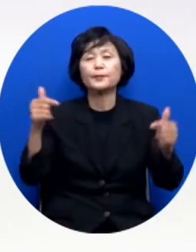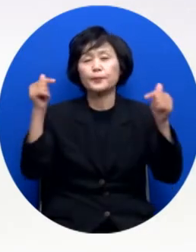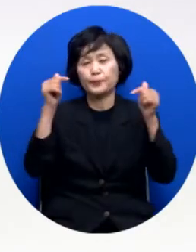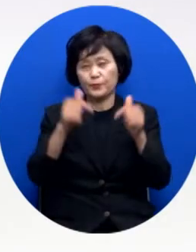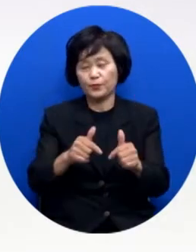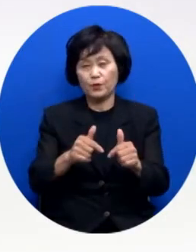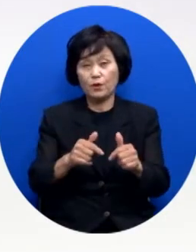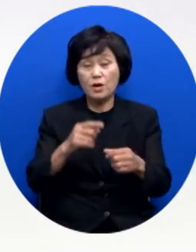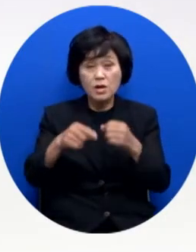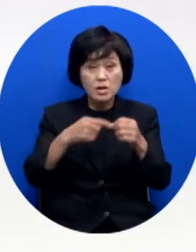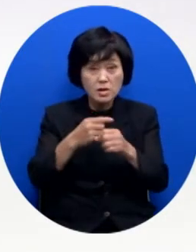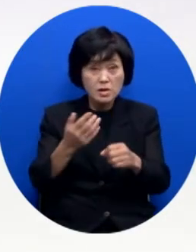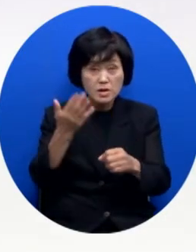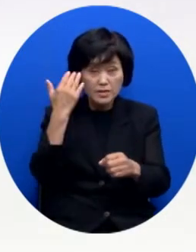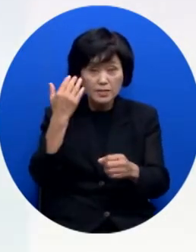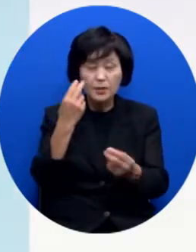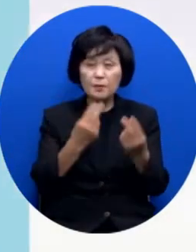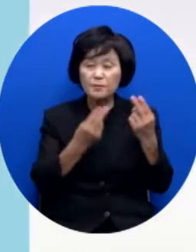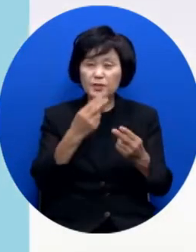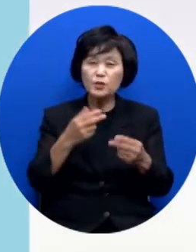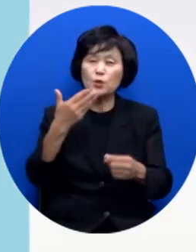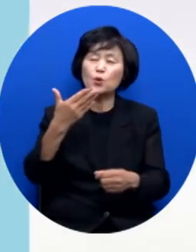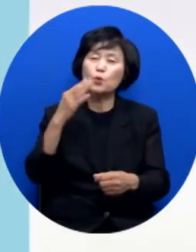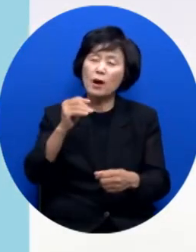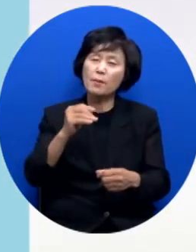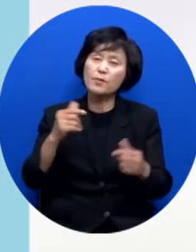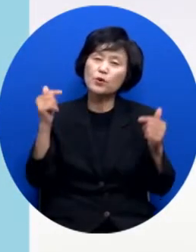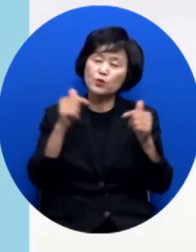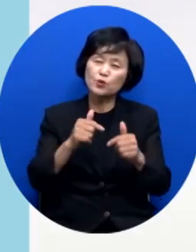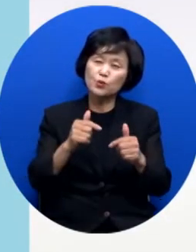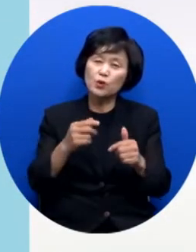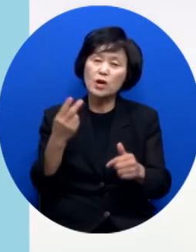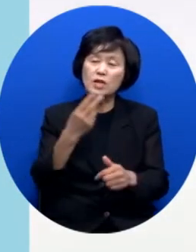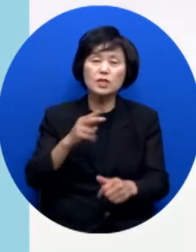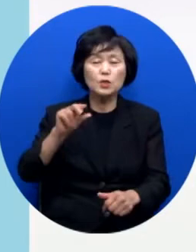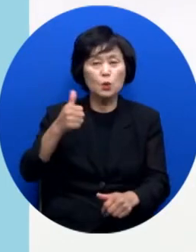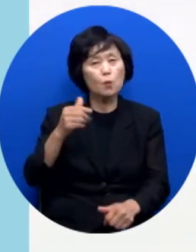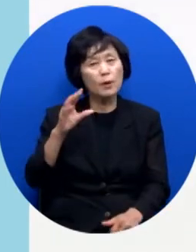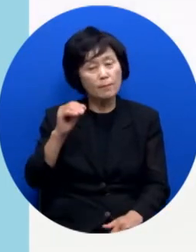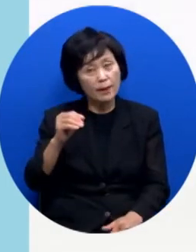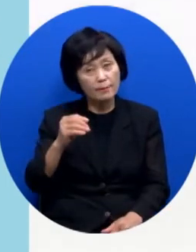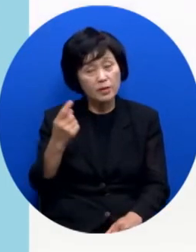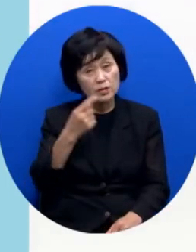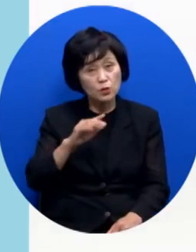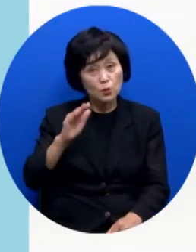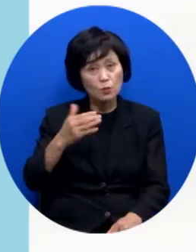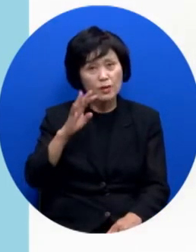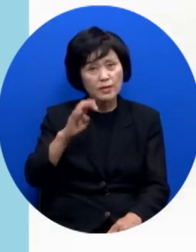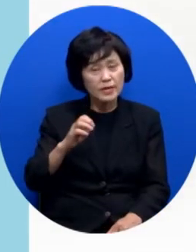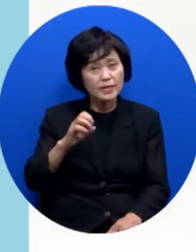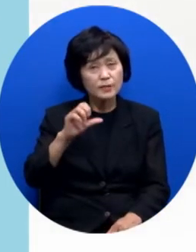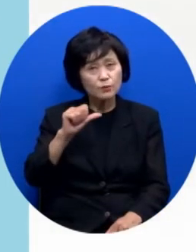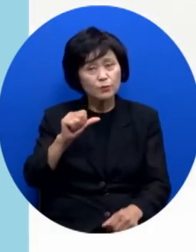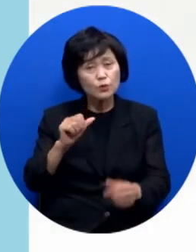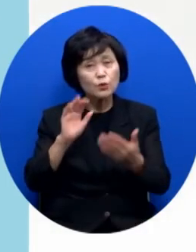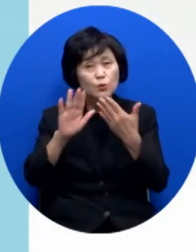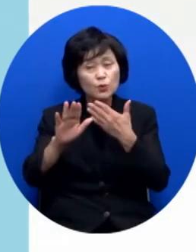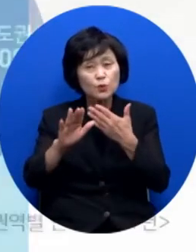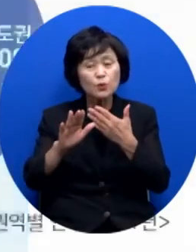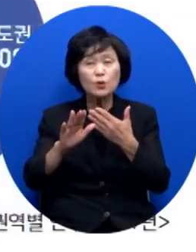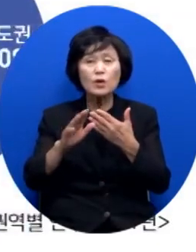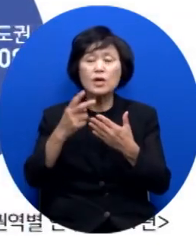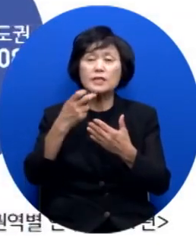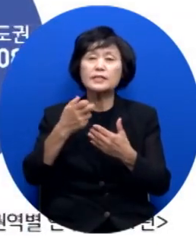인구는 1년 전보다 9만 명 넘게 줄어든 약 5,200만 명으로 1949년 이후 72년 만에